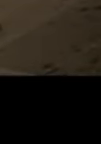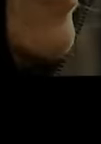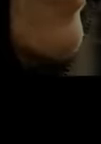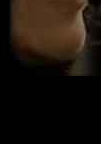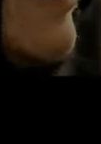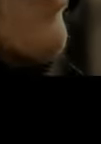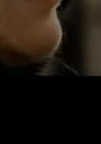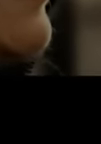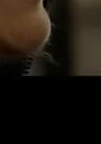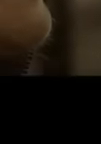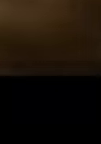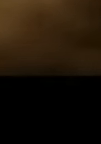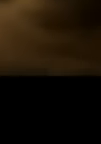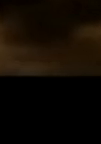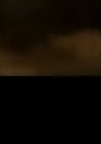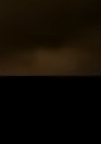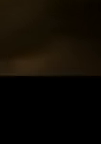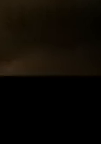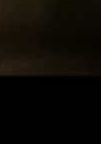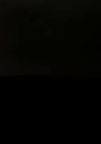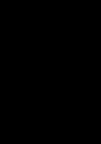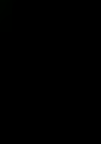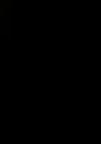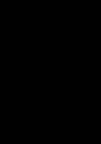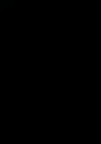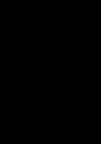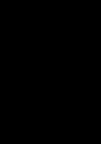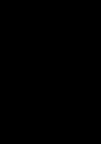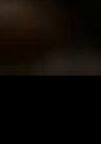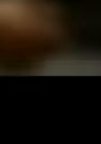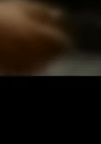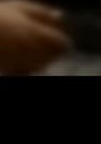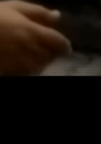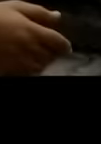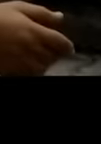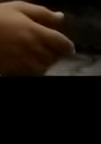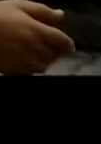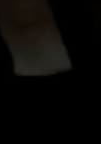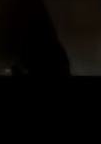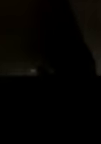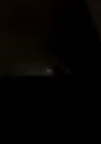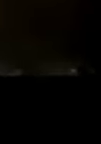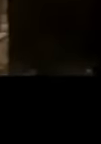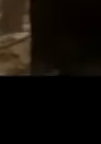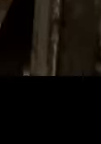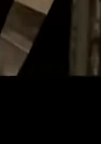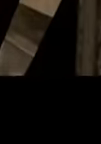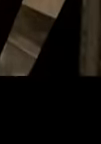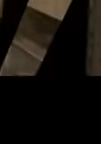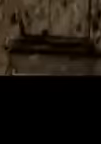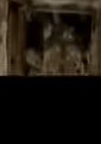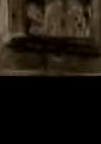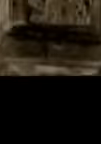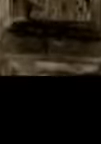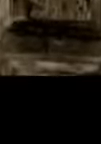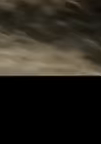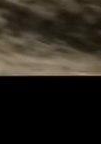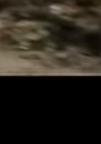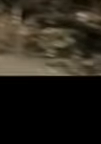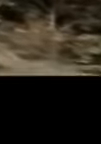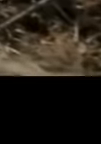ბავშვებს დაამოხუც. მაგრამ წლების მანძილზე შენი დანაშაულებრივი დუმილის გამო განიცარცო, გაპარტახდა, გასხვის